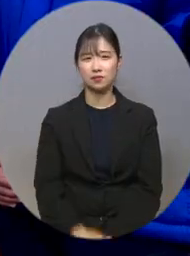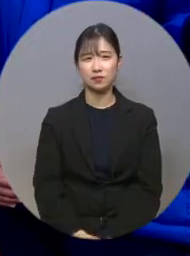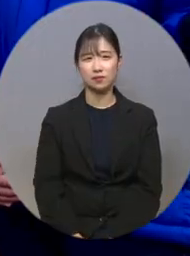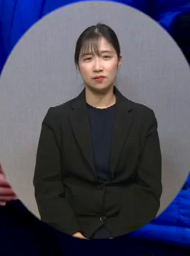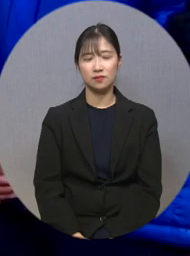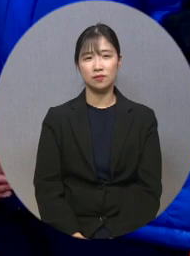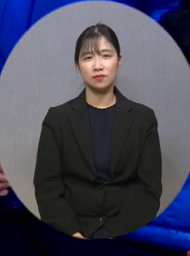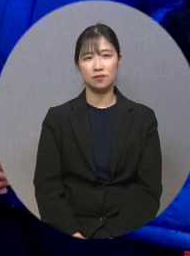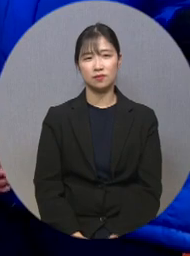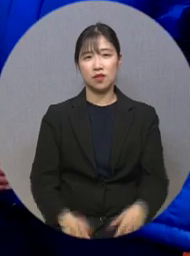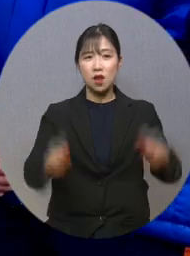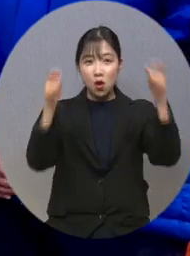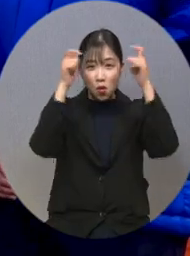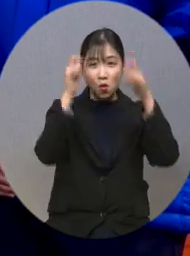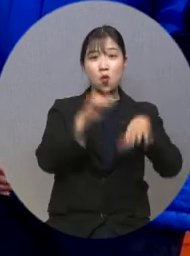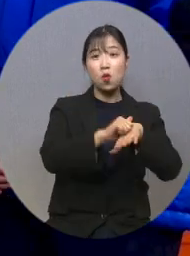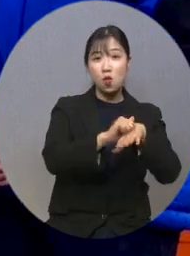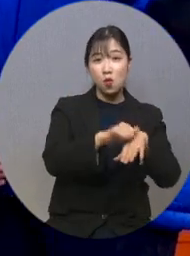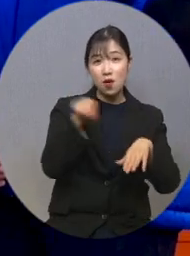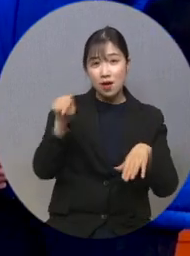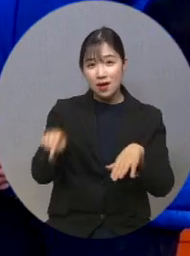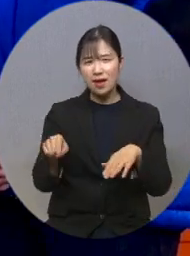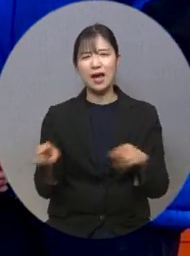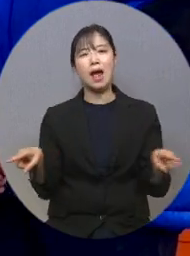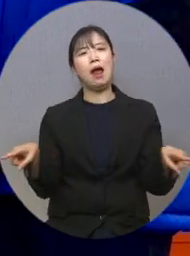그 소고기 드실 때 제가 요거를.